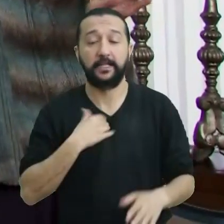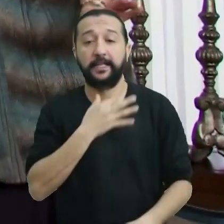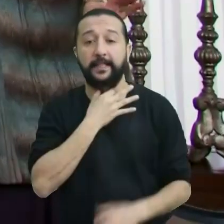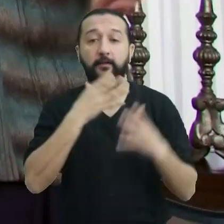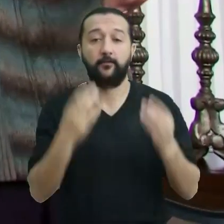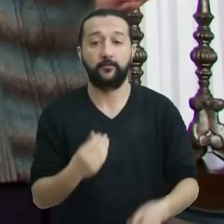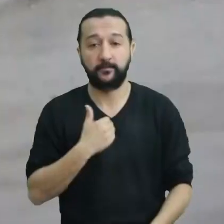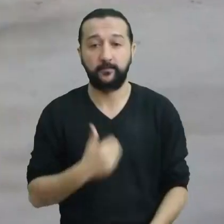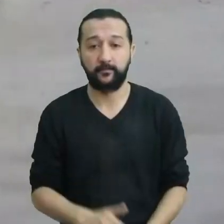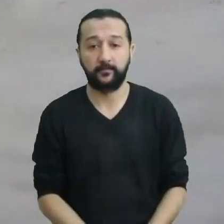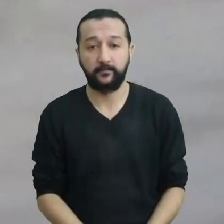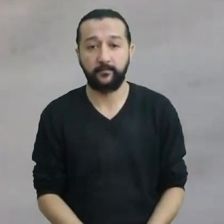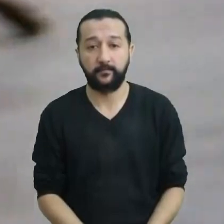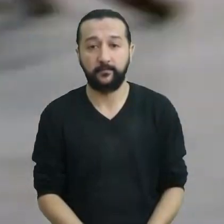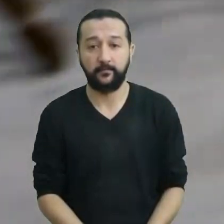kilitli.